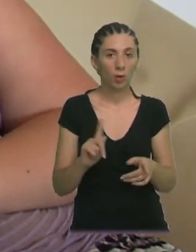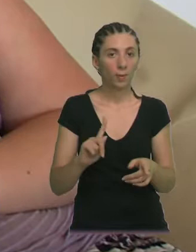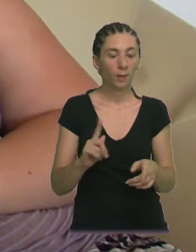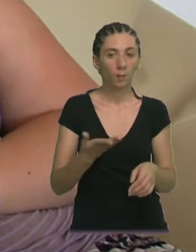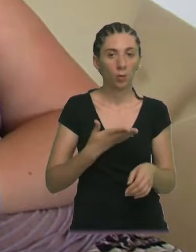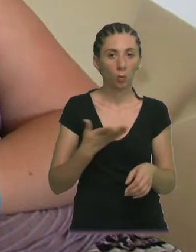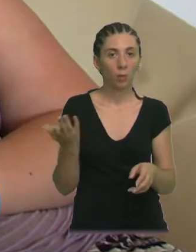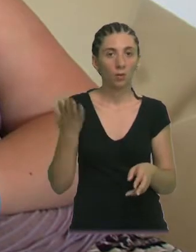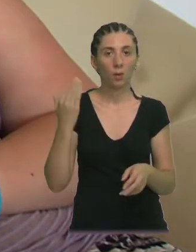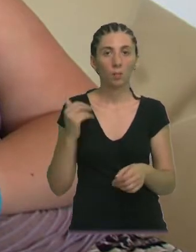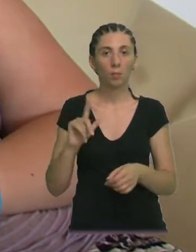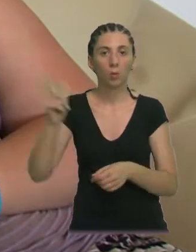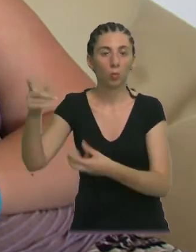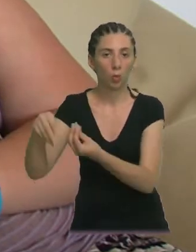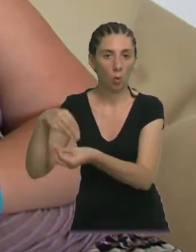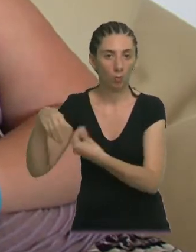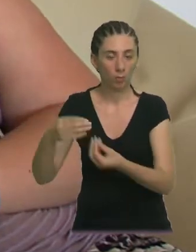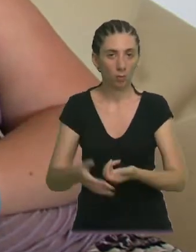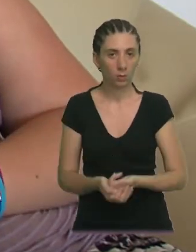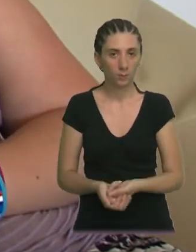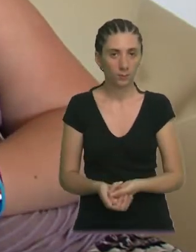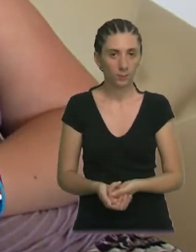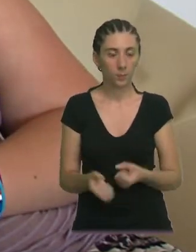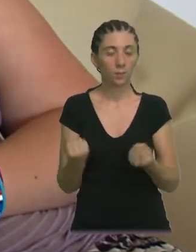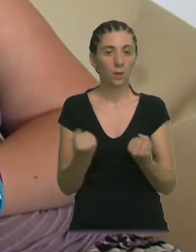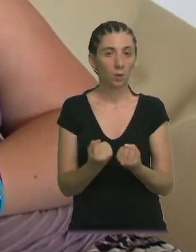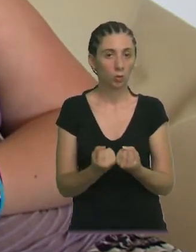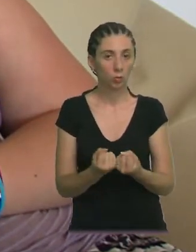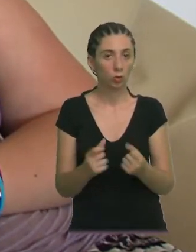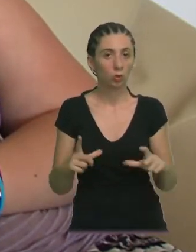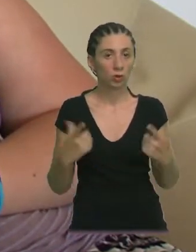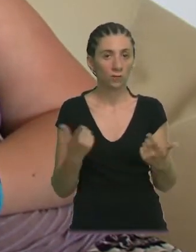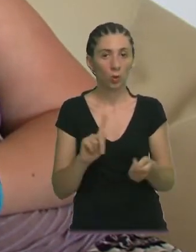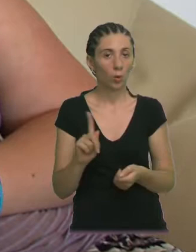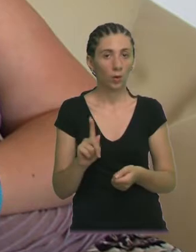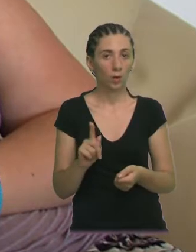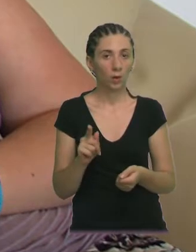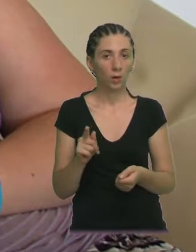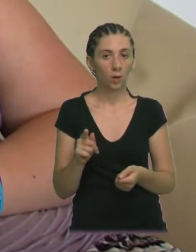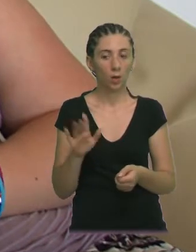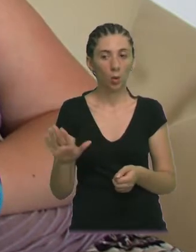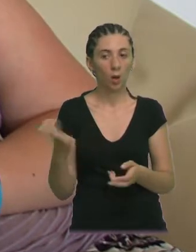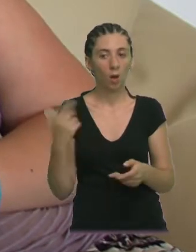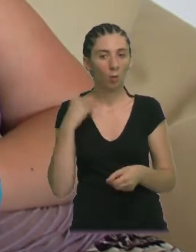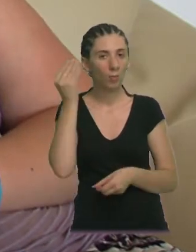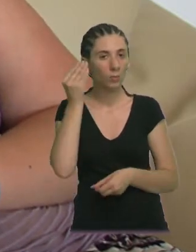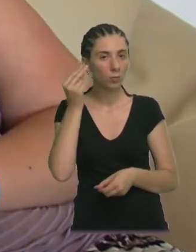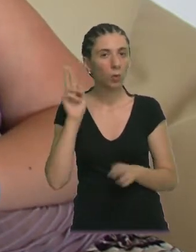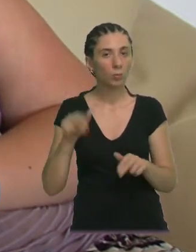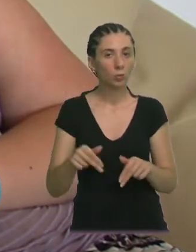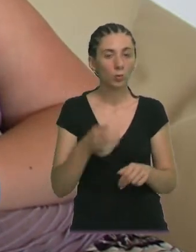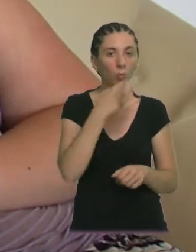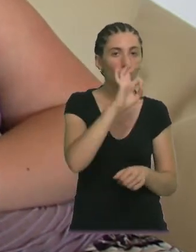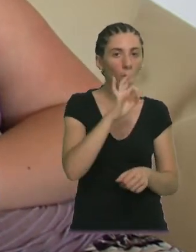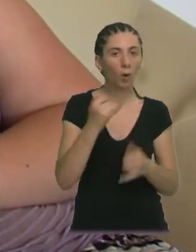bi dobila da si bila nekoj možda drugoj biti? Pa naučila sam da nije život onakvim kako mi mislimo. Može biti bolji,